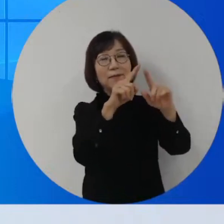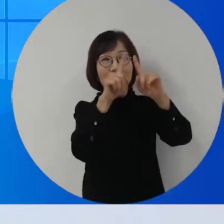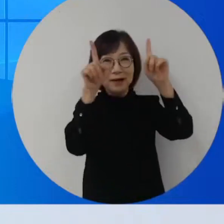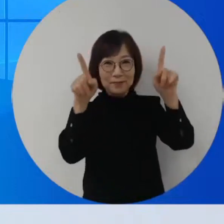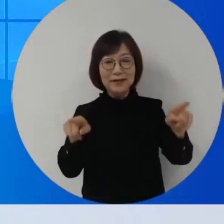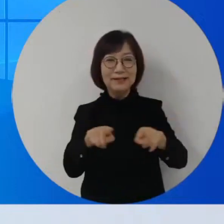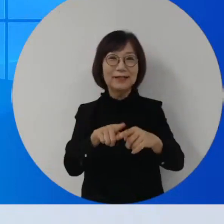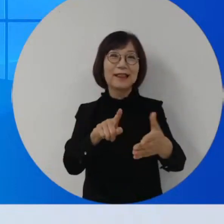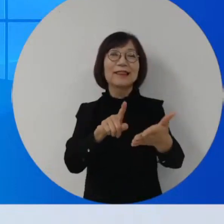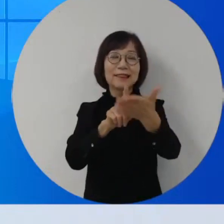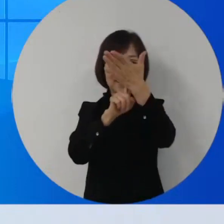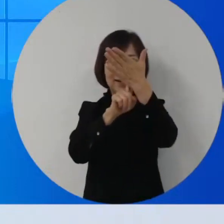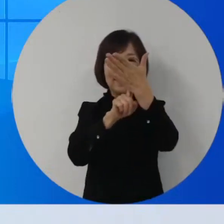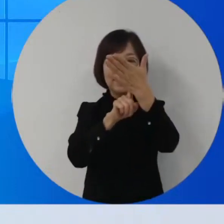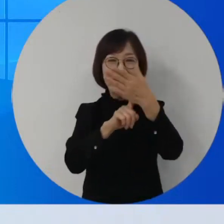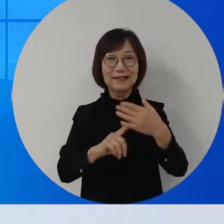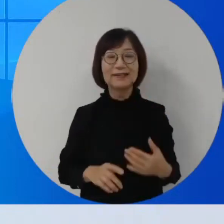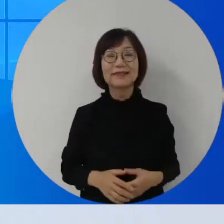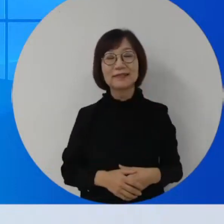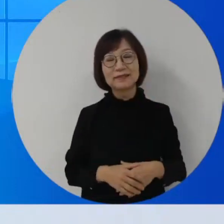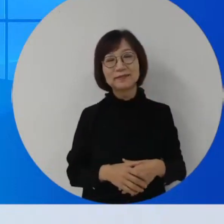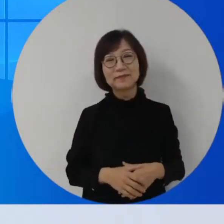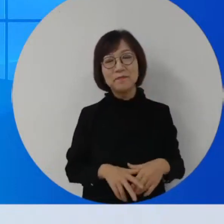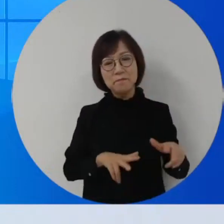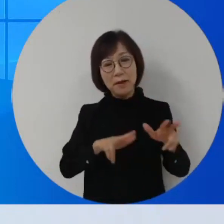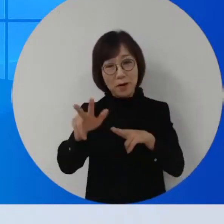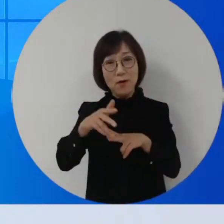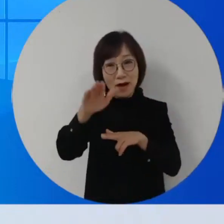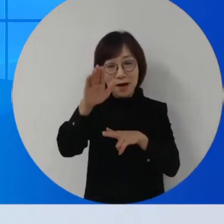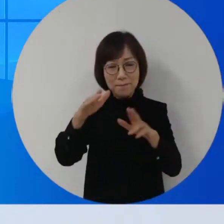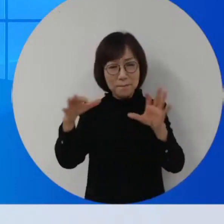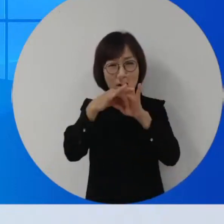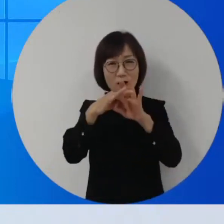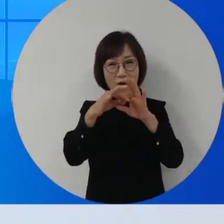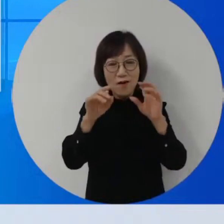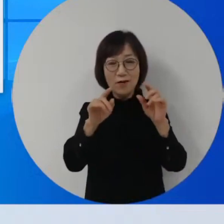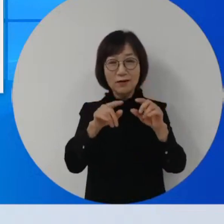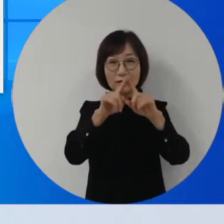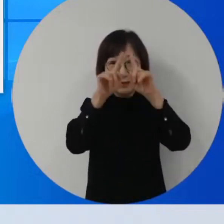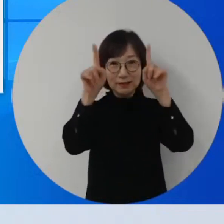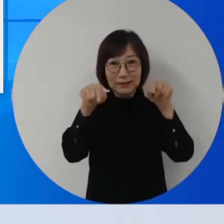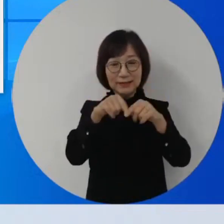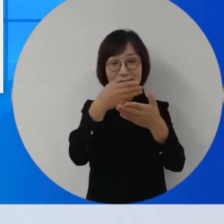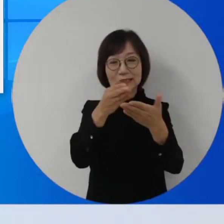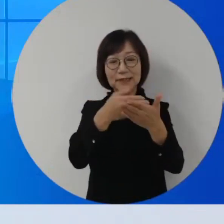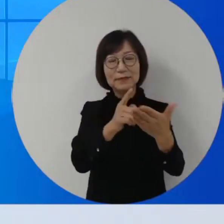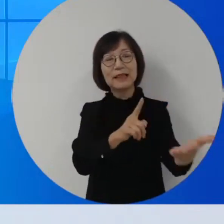그러면 바로가기 아이콘이 이렇게 바탕화면에 등록이 되어서 보여지겠죠.